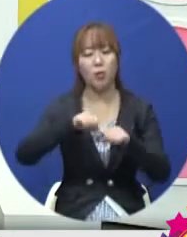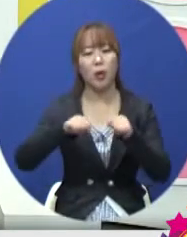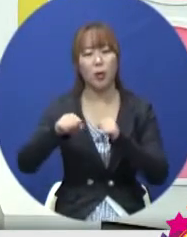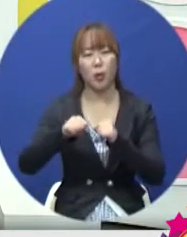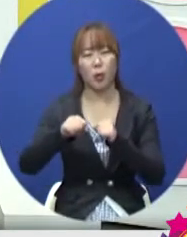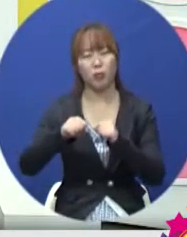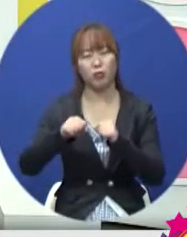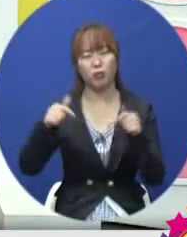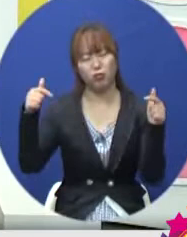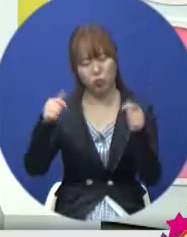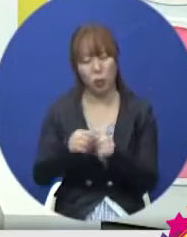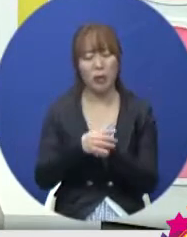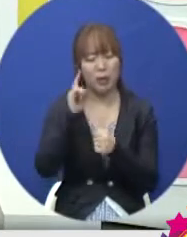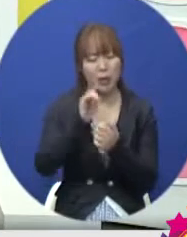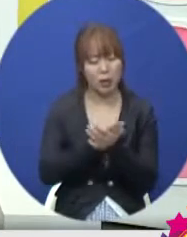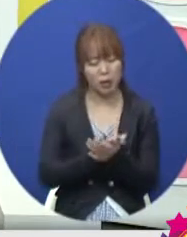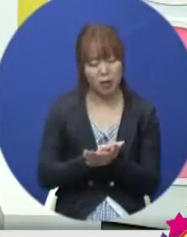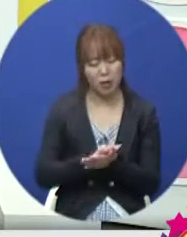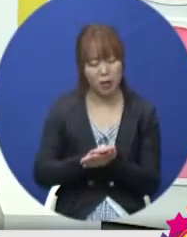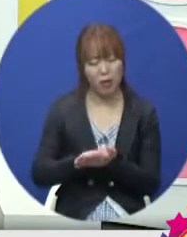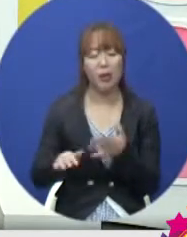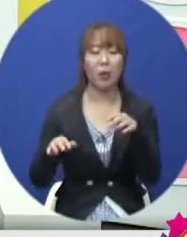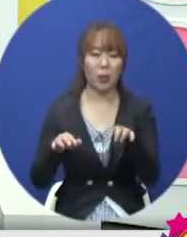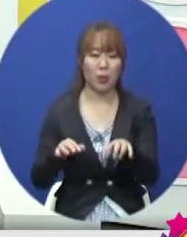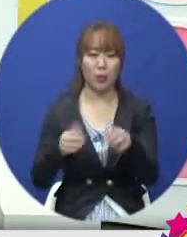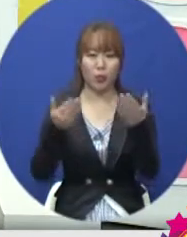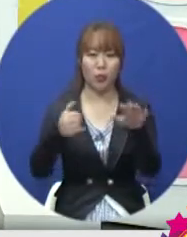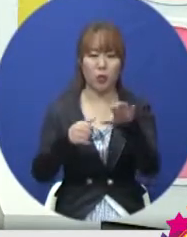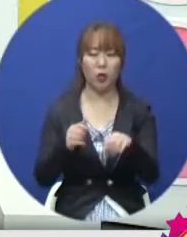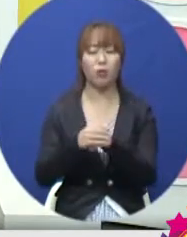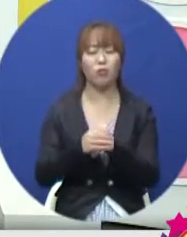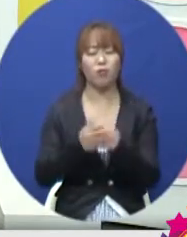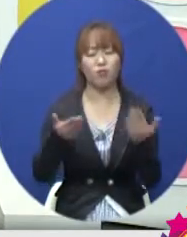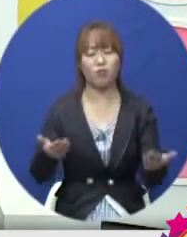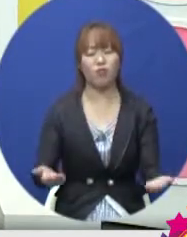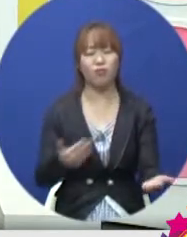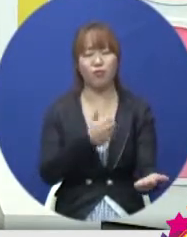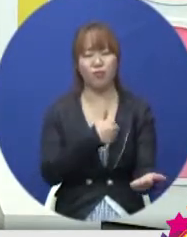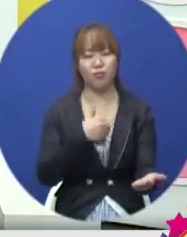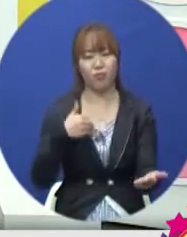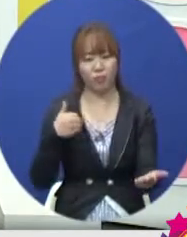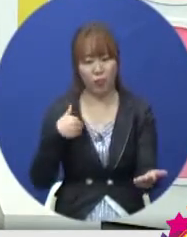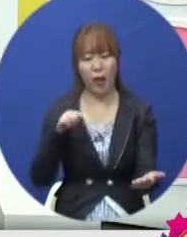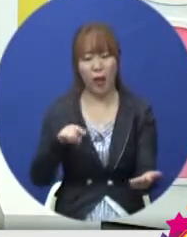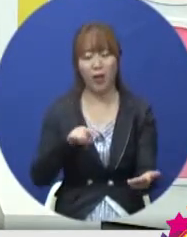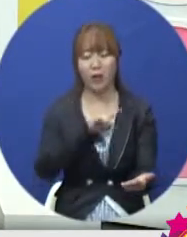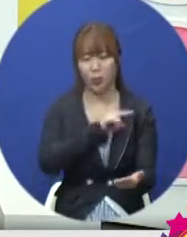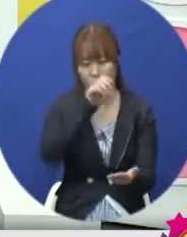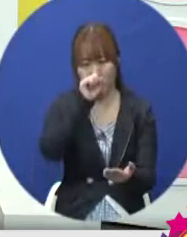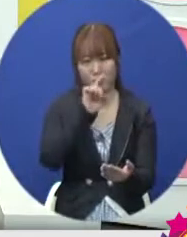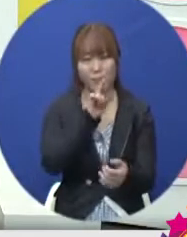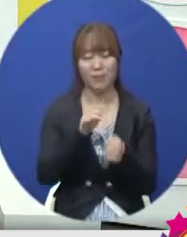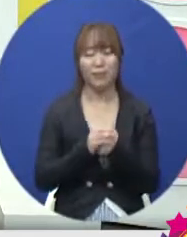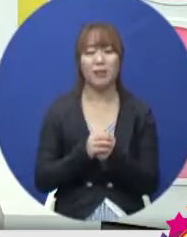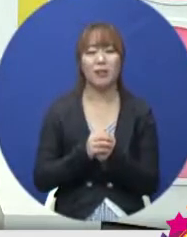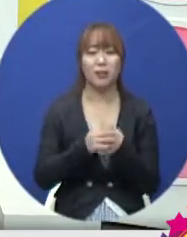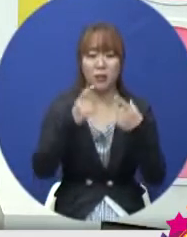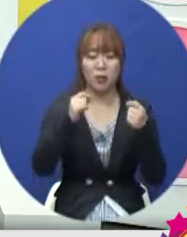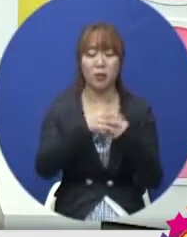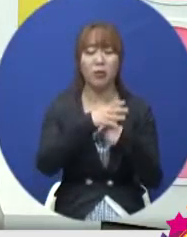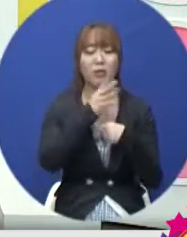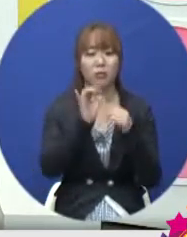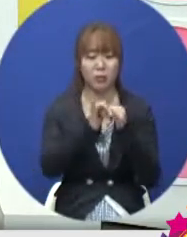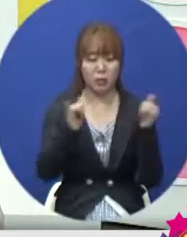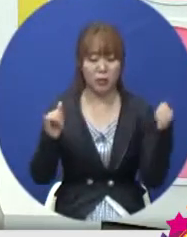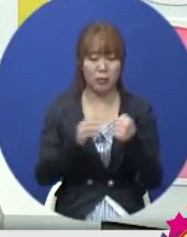자제하시고 네. 시원한 곳, 쉼터 등에서 충분한 휴식을 취하는 게 중요하다고 합니다. 그렇습니다. 이